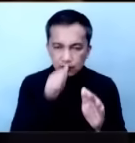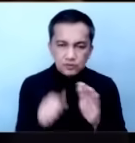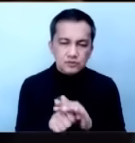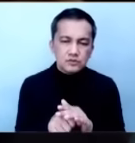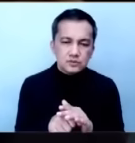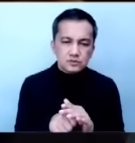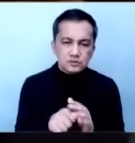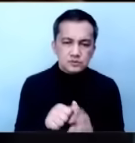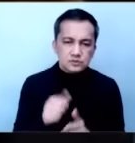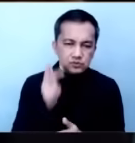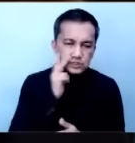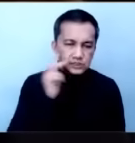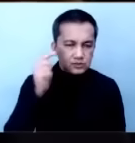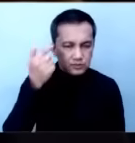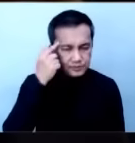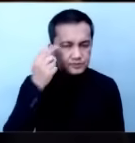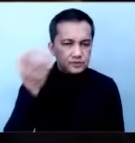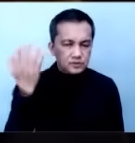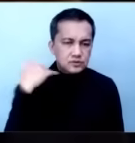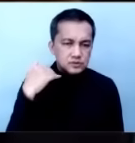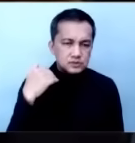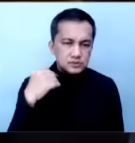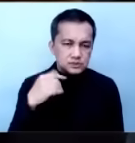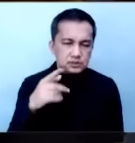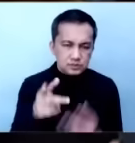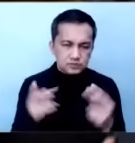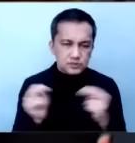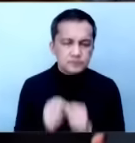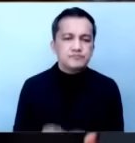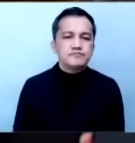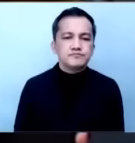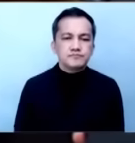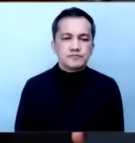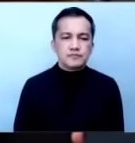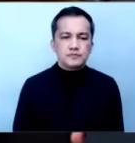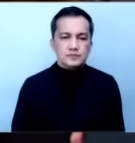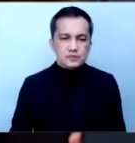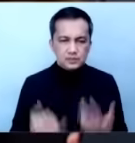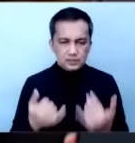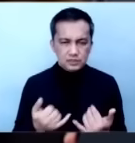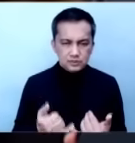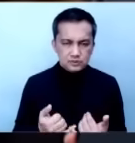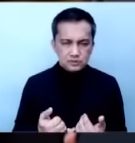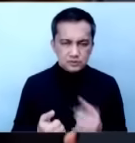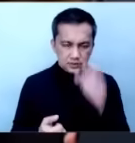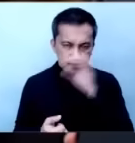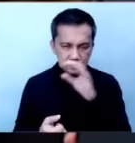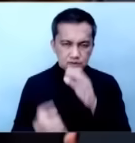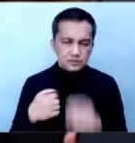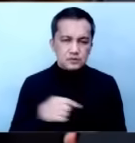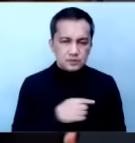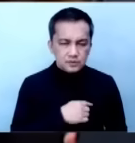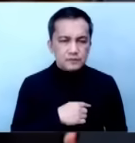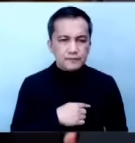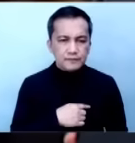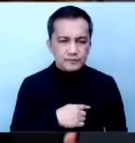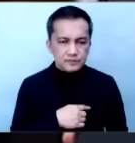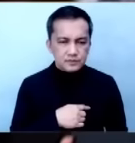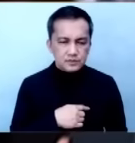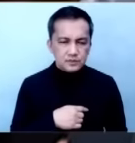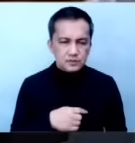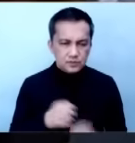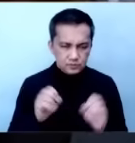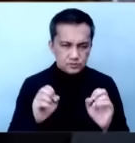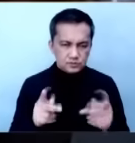Duterte administration, nung sila ay nakapwesto pa. Kaya ngayon, nakahanap tayo ng magandang